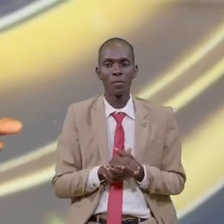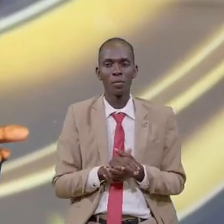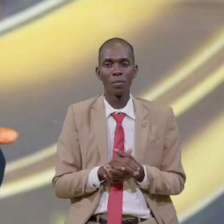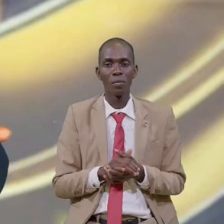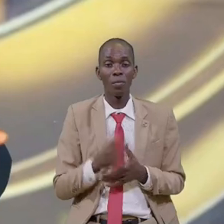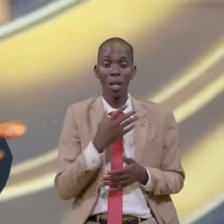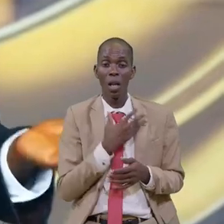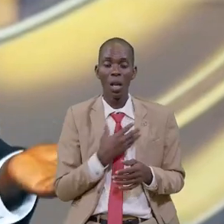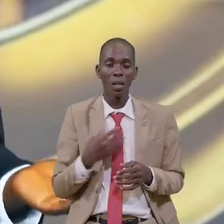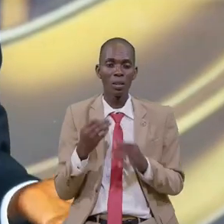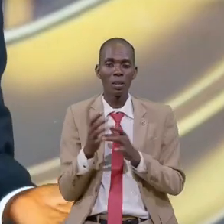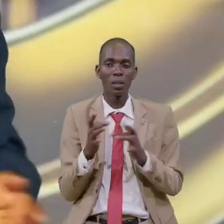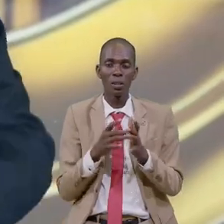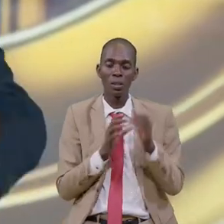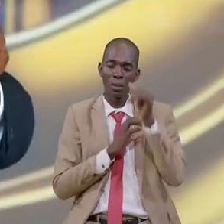Et Jésus a dit,